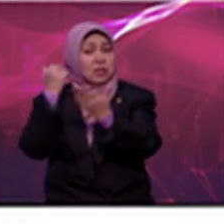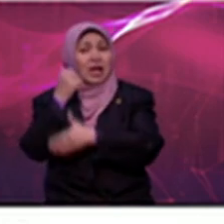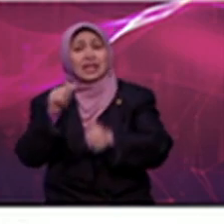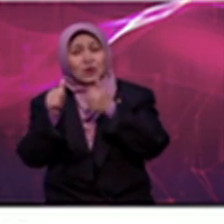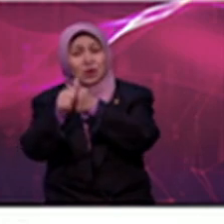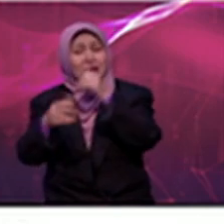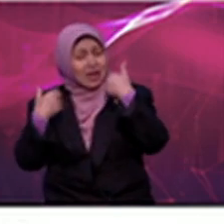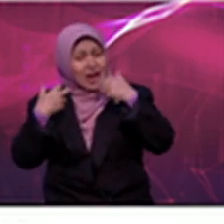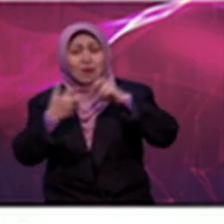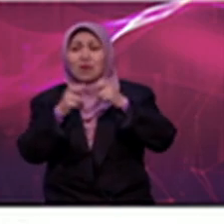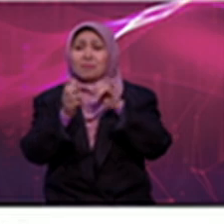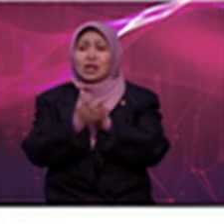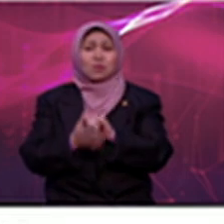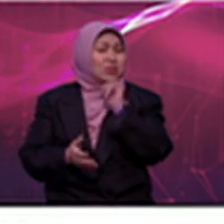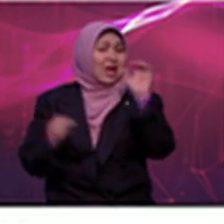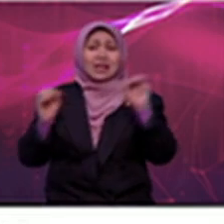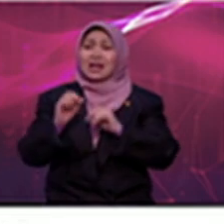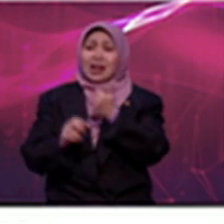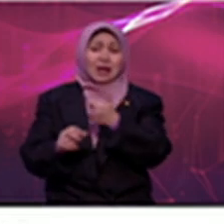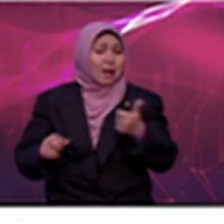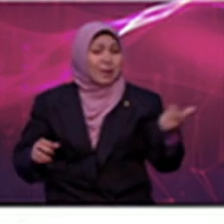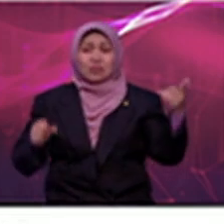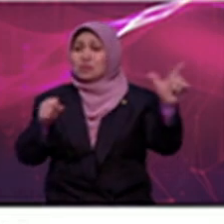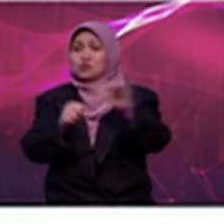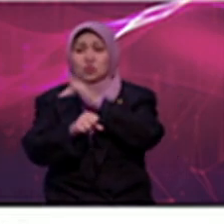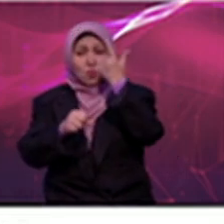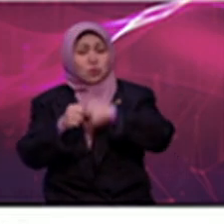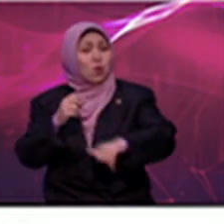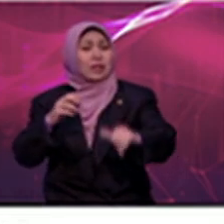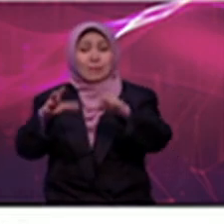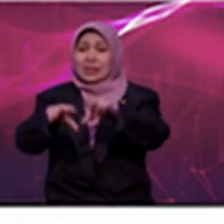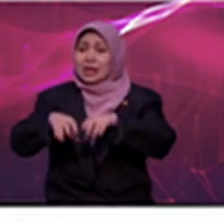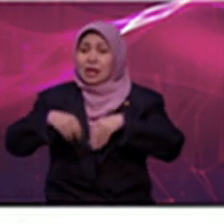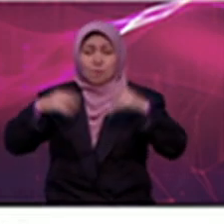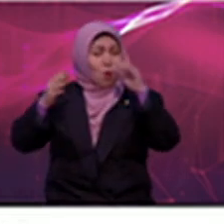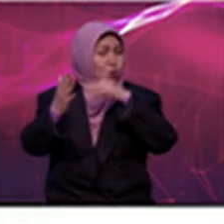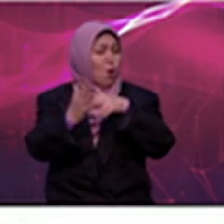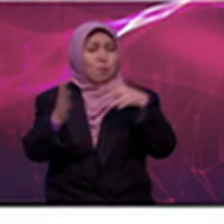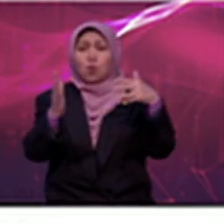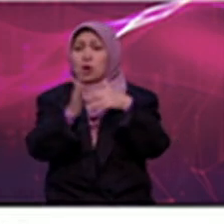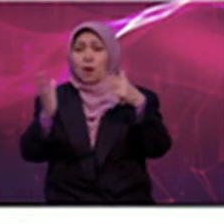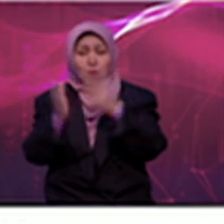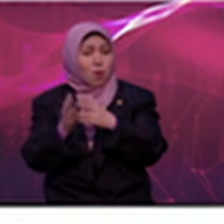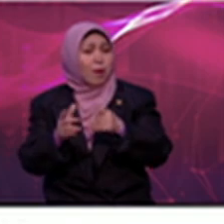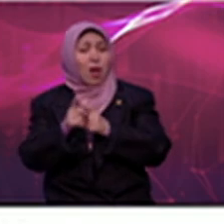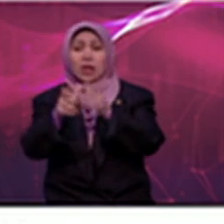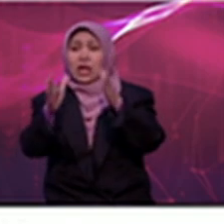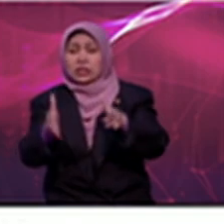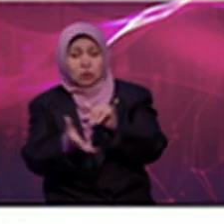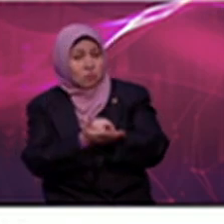turut berada di dalam konflik itu tidak mempunyai kelengkapan mencukupi untuk menampung ribu Wan pelarian